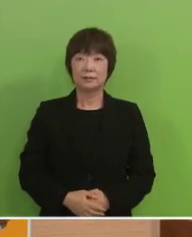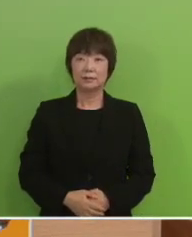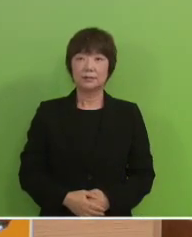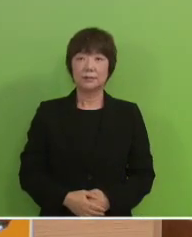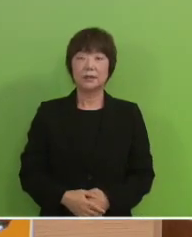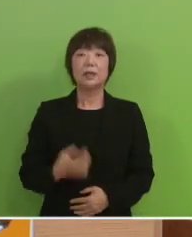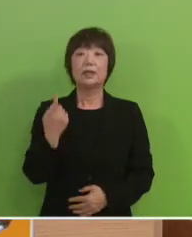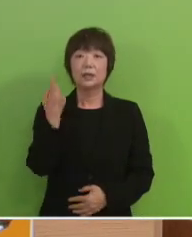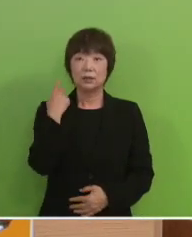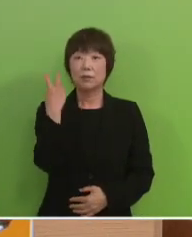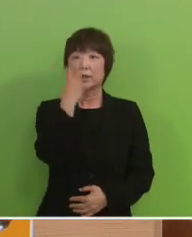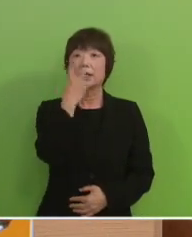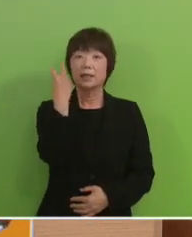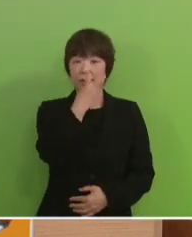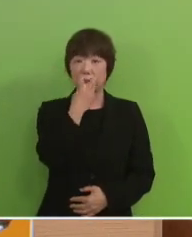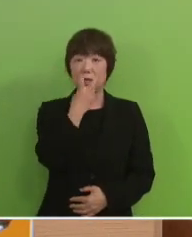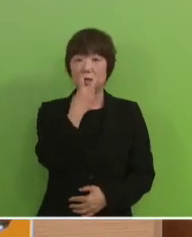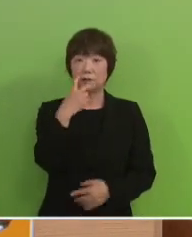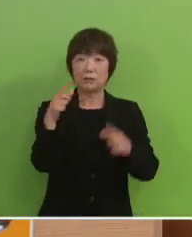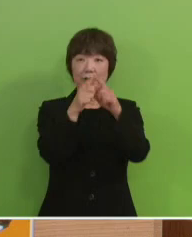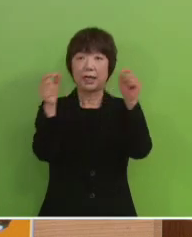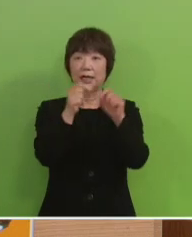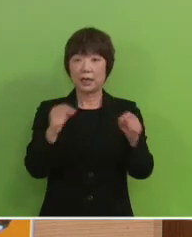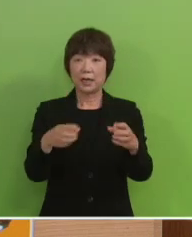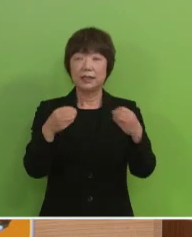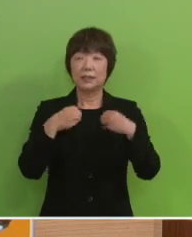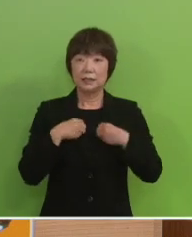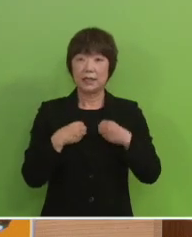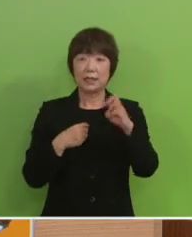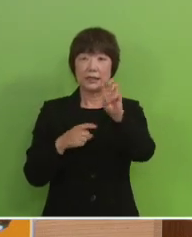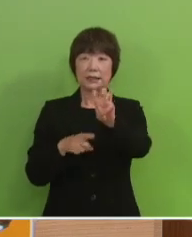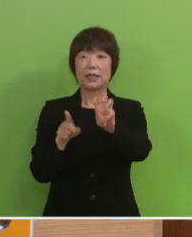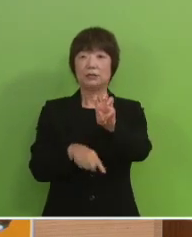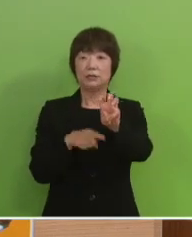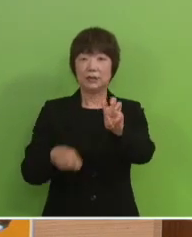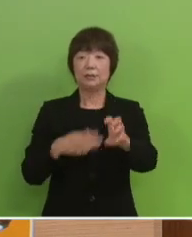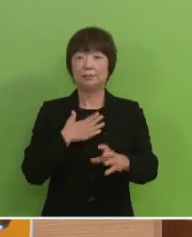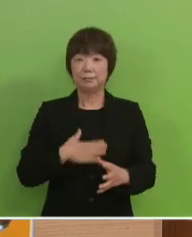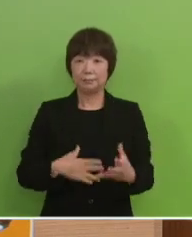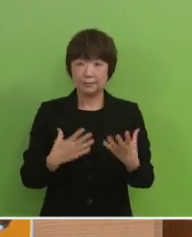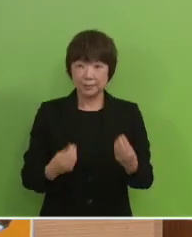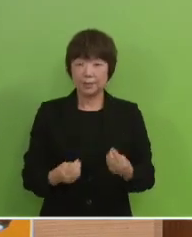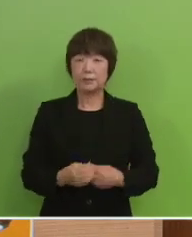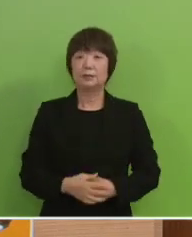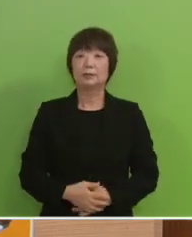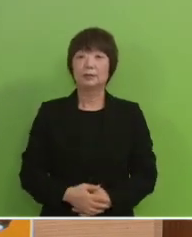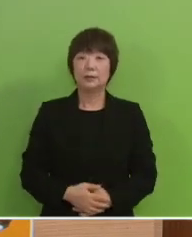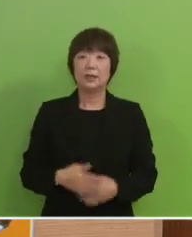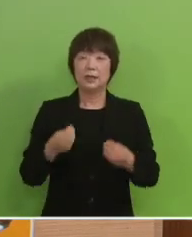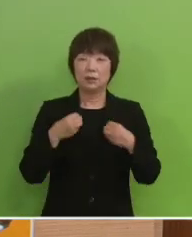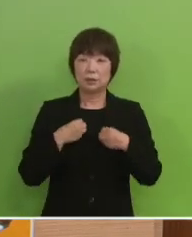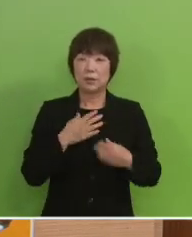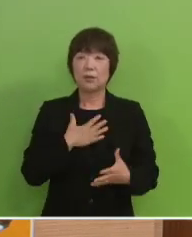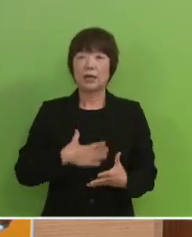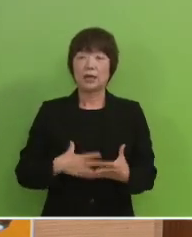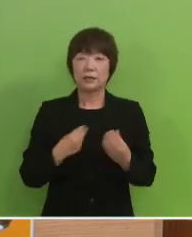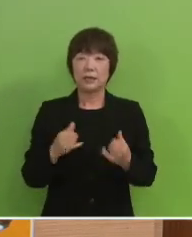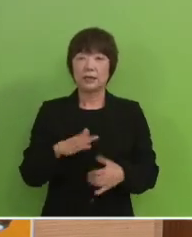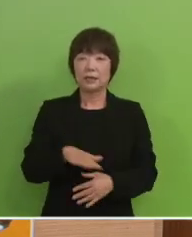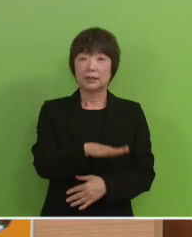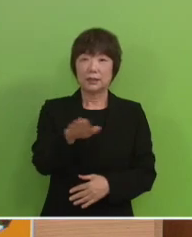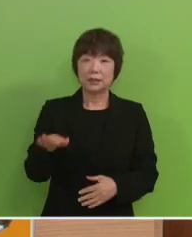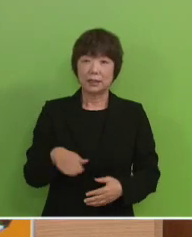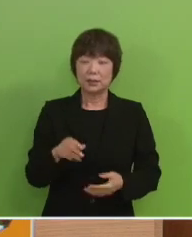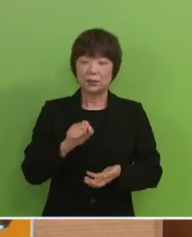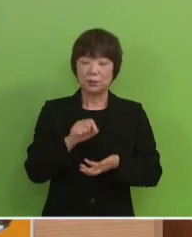感じのと言うカーって何30名0封印されています遊星が確認された方に心から